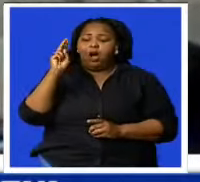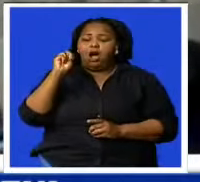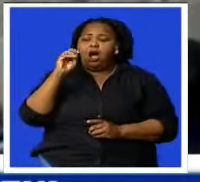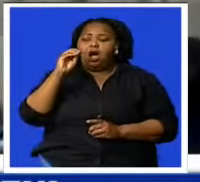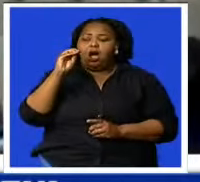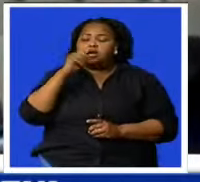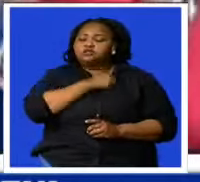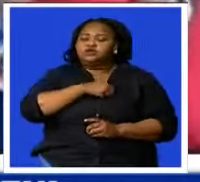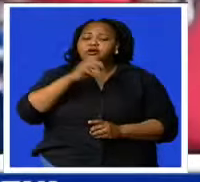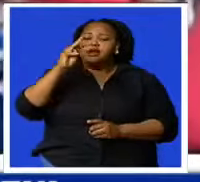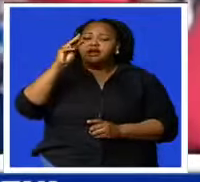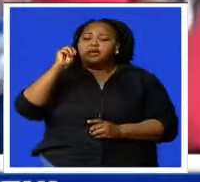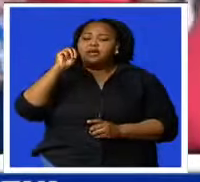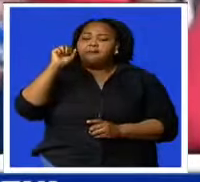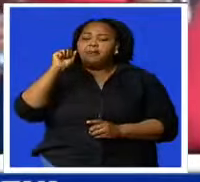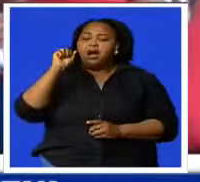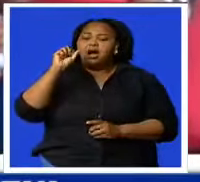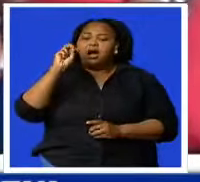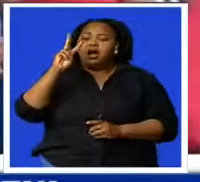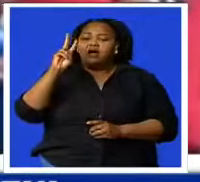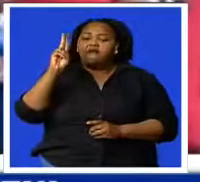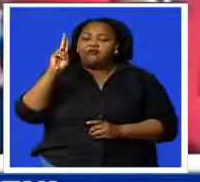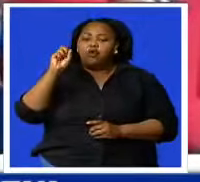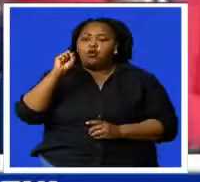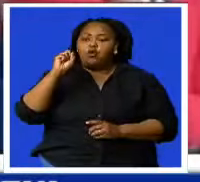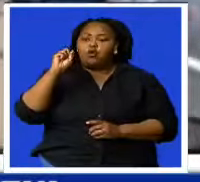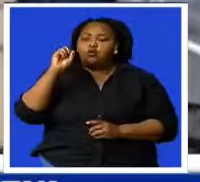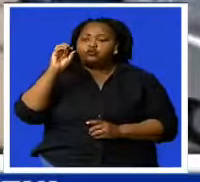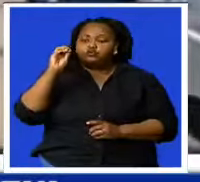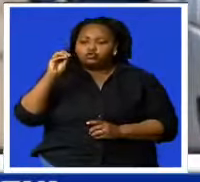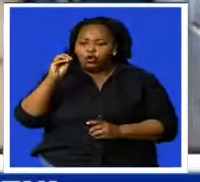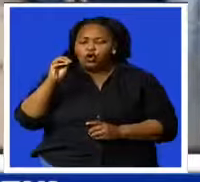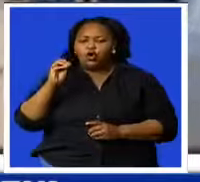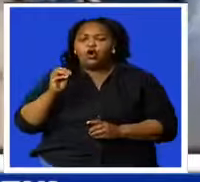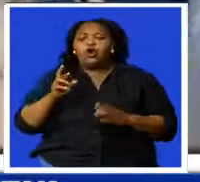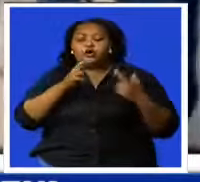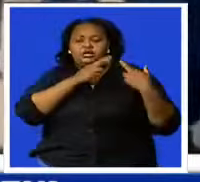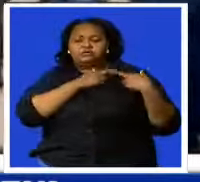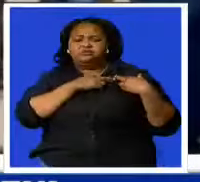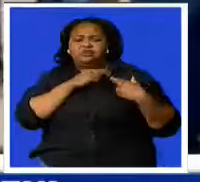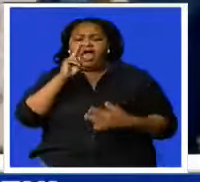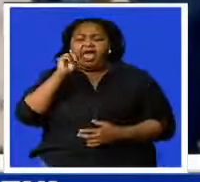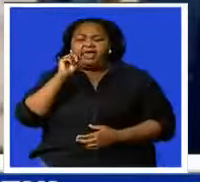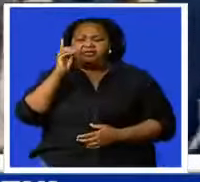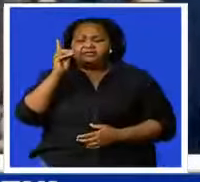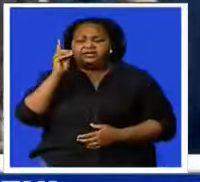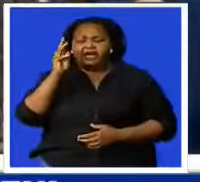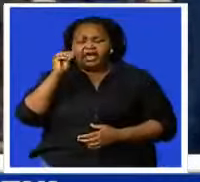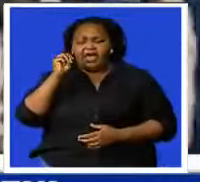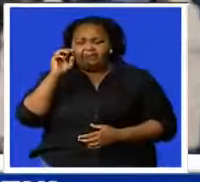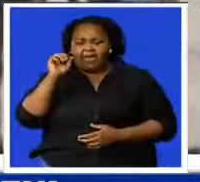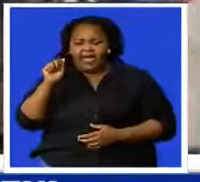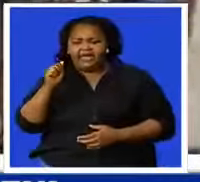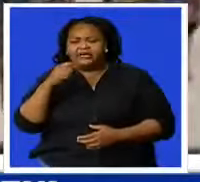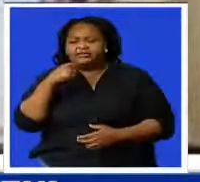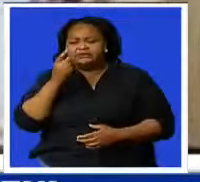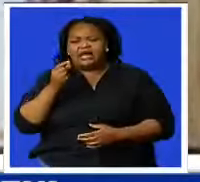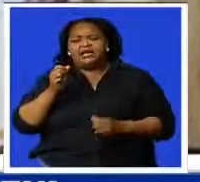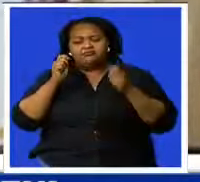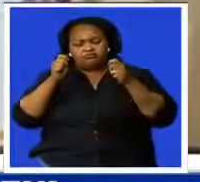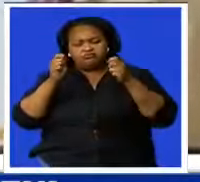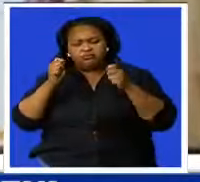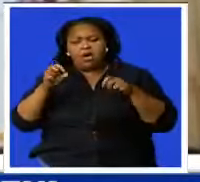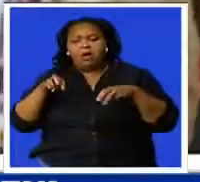lo mkhankaso umgcini wesive utokhumbuta sive ukuthi sichubeke silandzele imigomo yahulumende siphindze